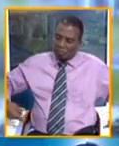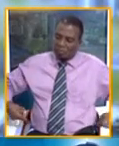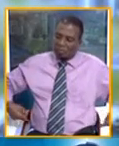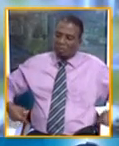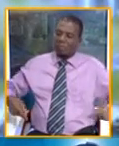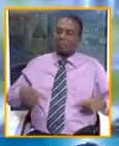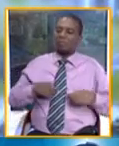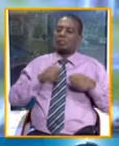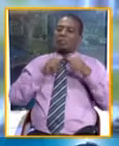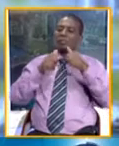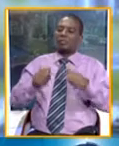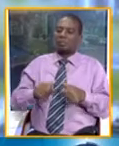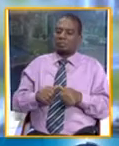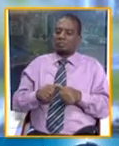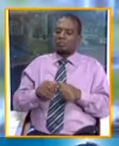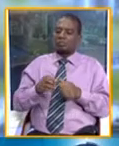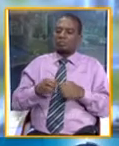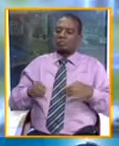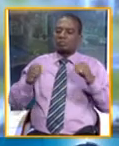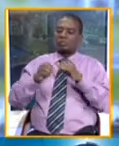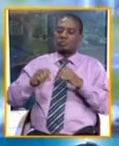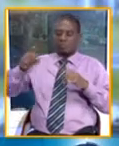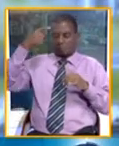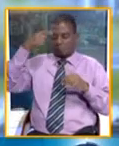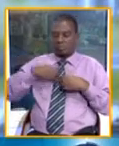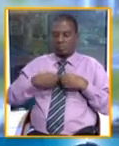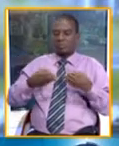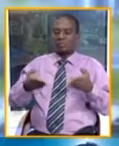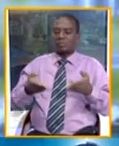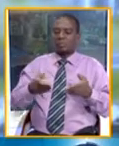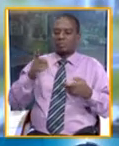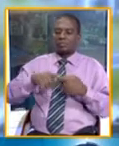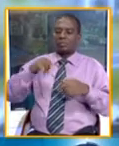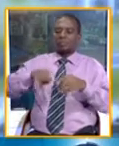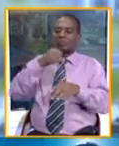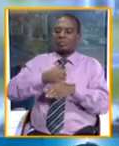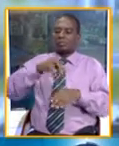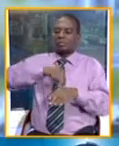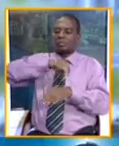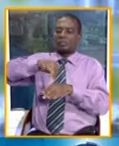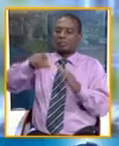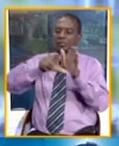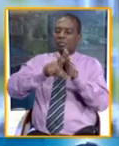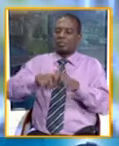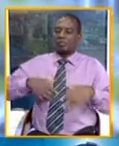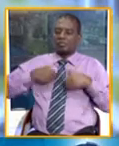non gouvernementale Les Zinzins du Bonheur ont été remis récemment à l'Institut national de santé publique de la